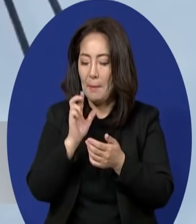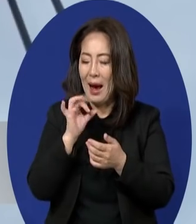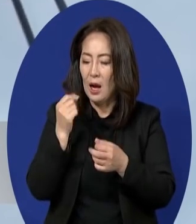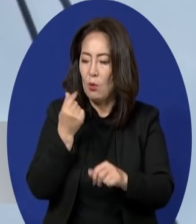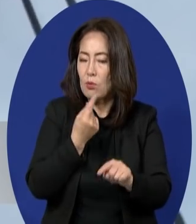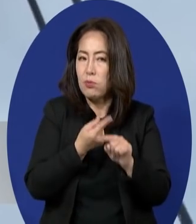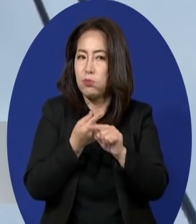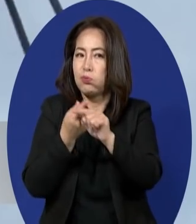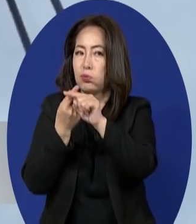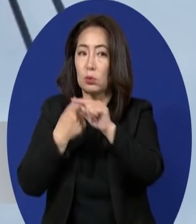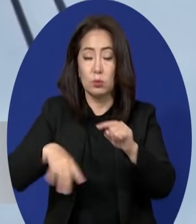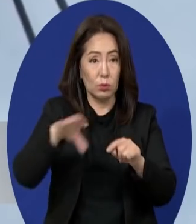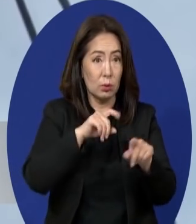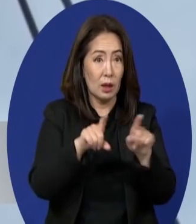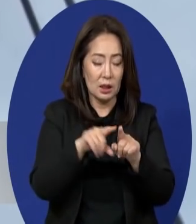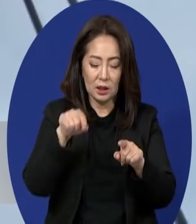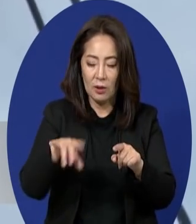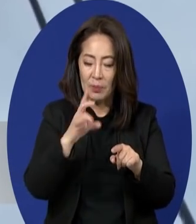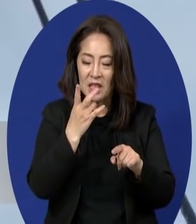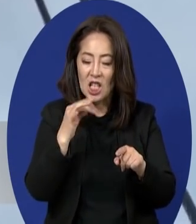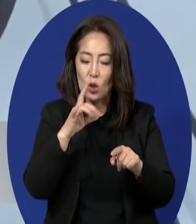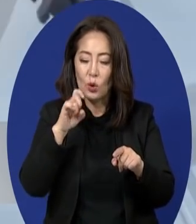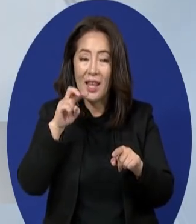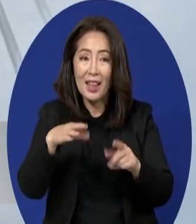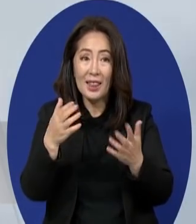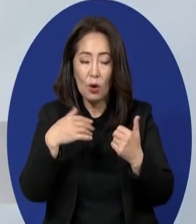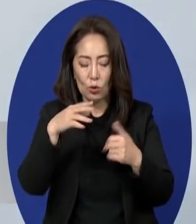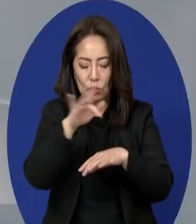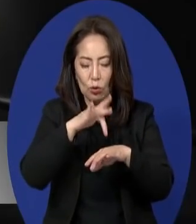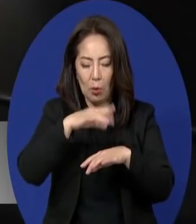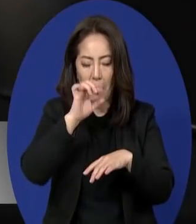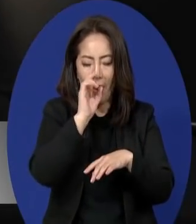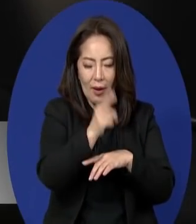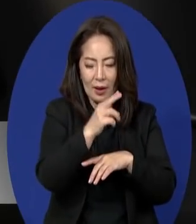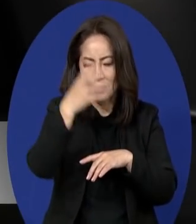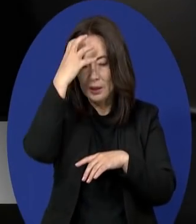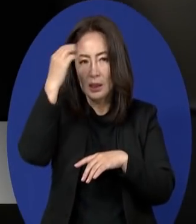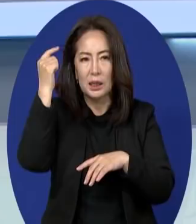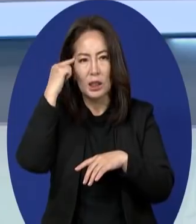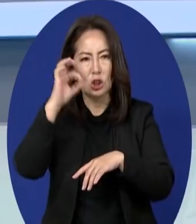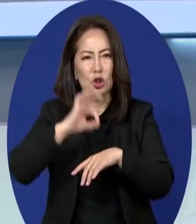инфляцич дэлхийд хэн дэрчимжиж, нийлүүлэлтийн шанартай өсөлт төв банк засгийн газруудын толгой өвчин болжээ.